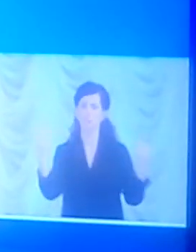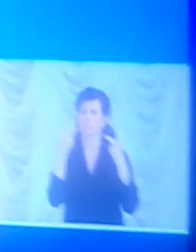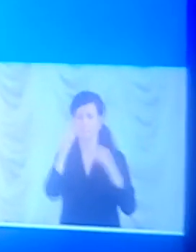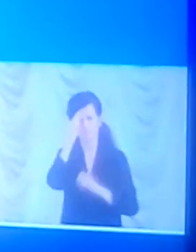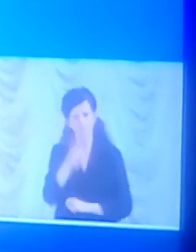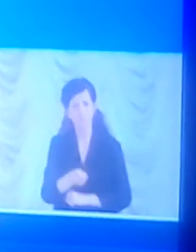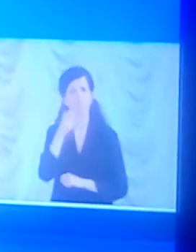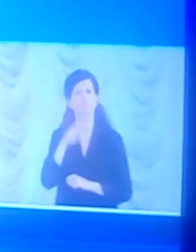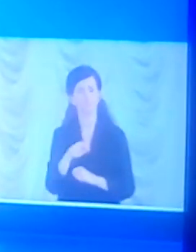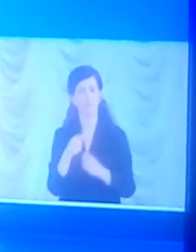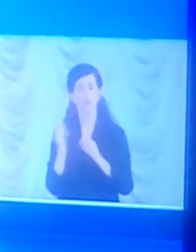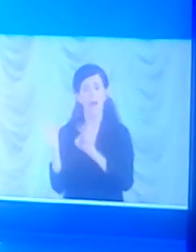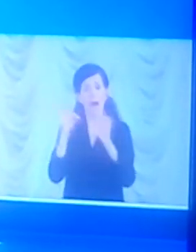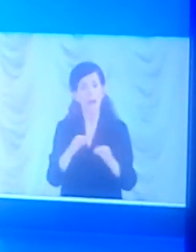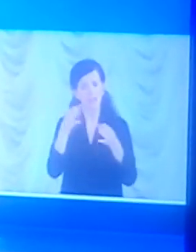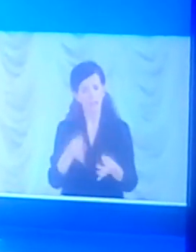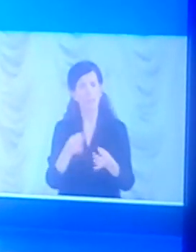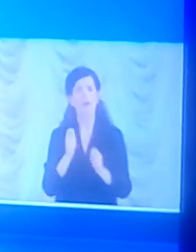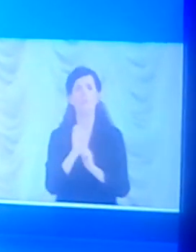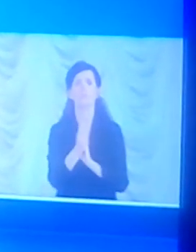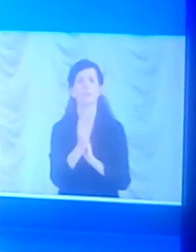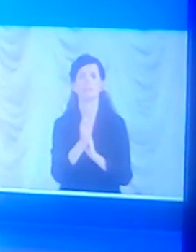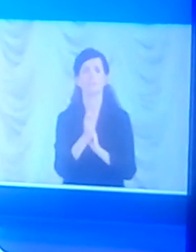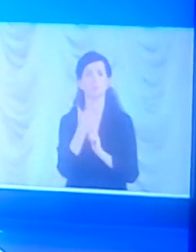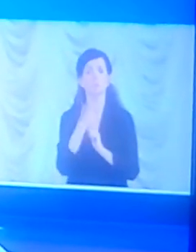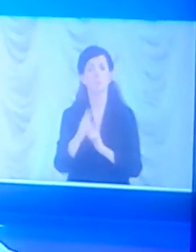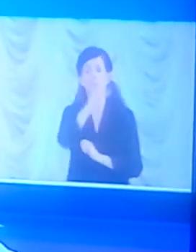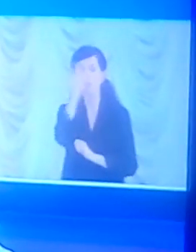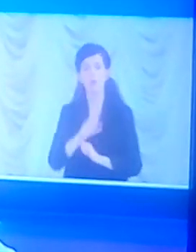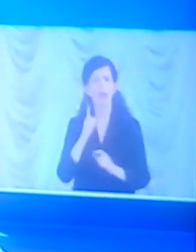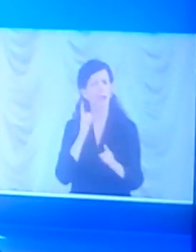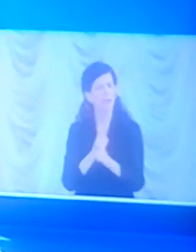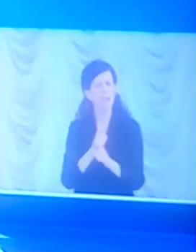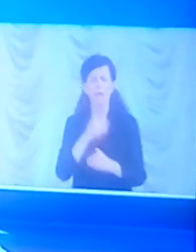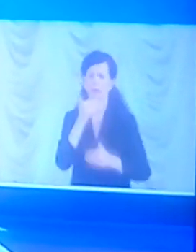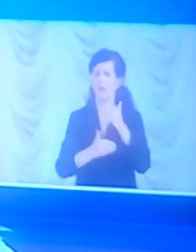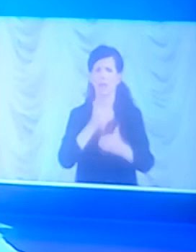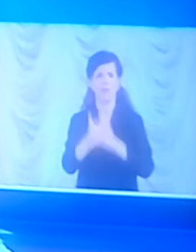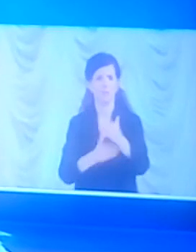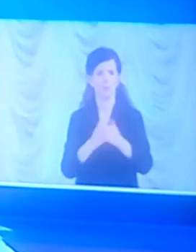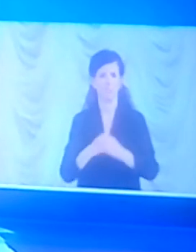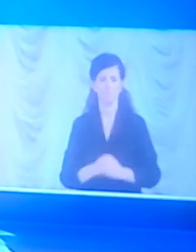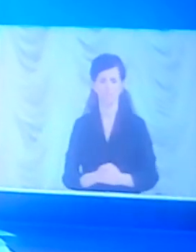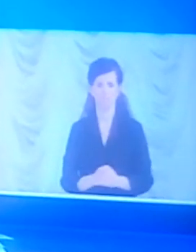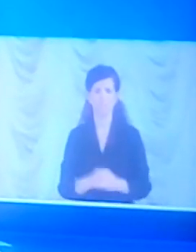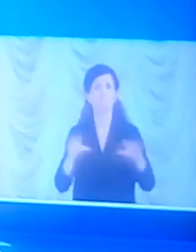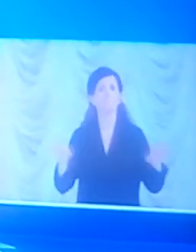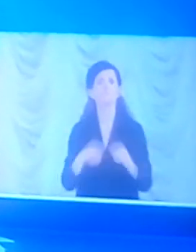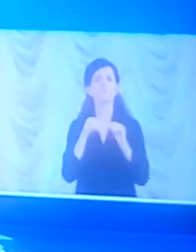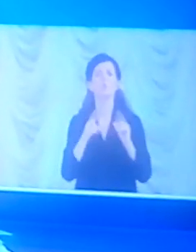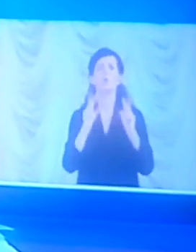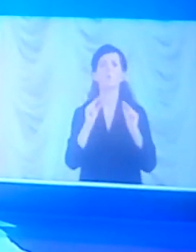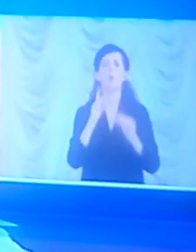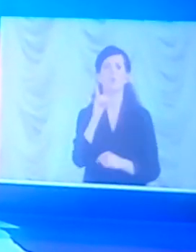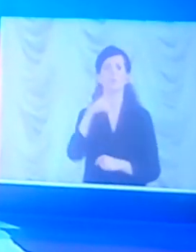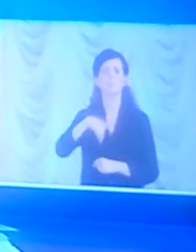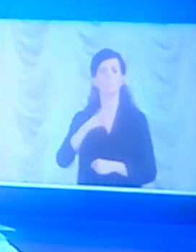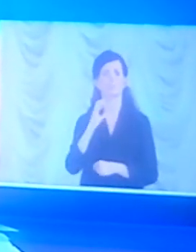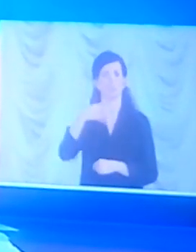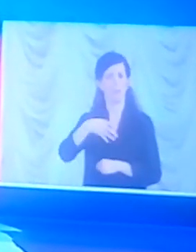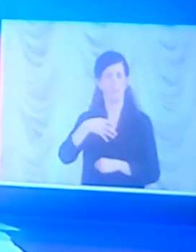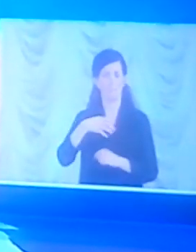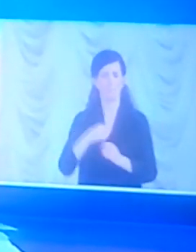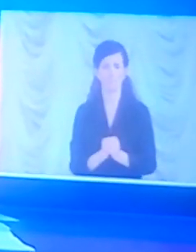finanziamenti che arriveranno per far correre il Paese. Ma veniamo al provvedimento, al nuovo DPCM. Le